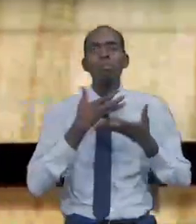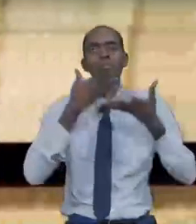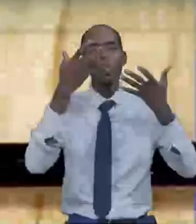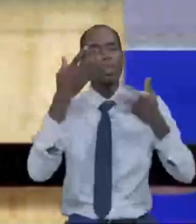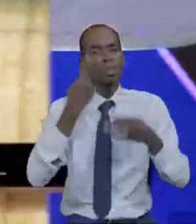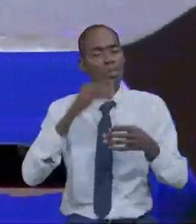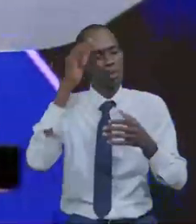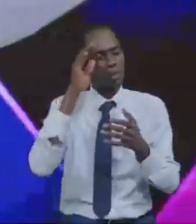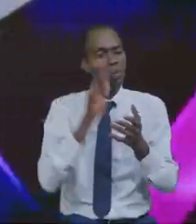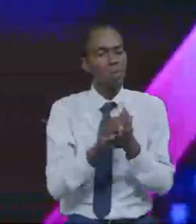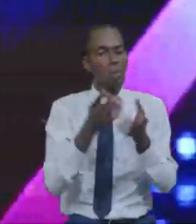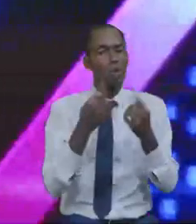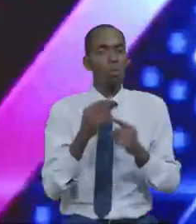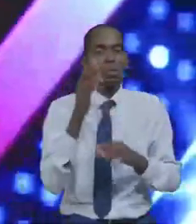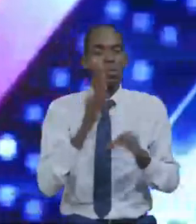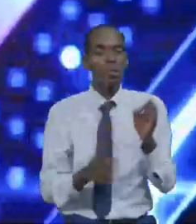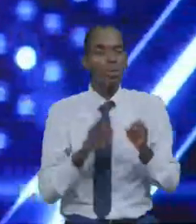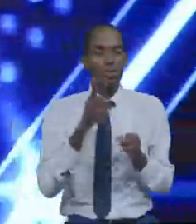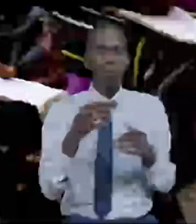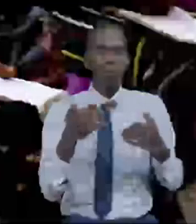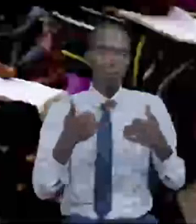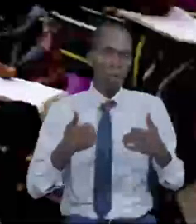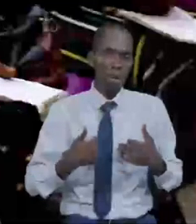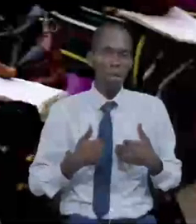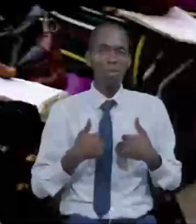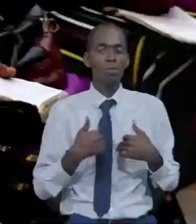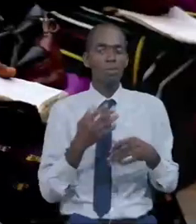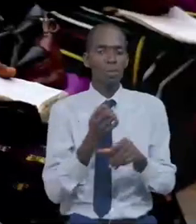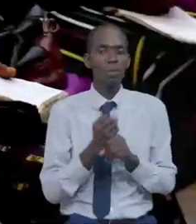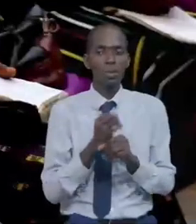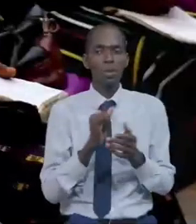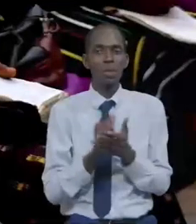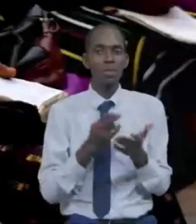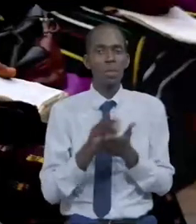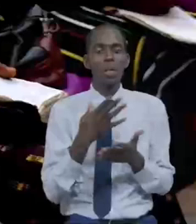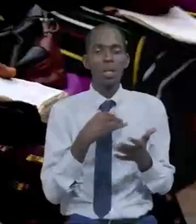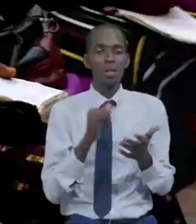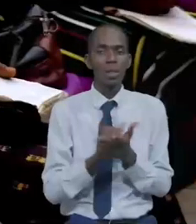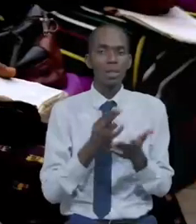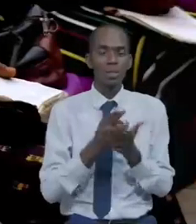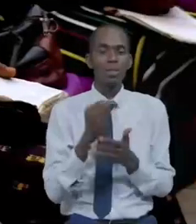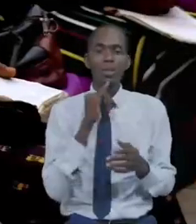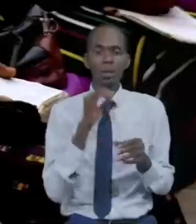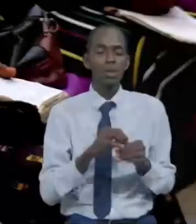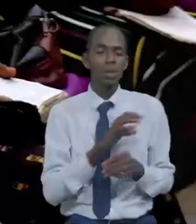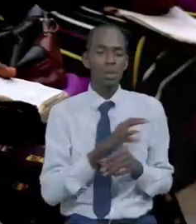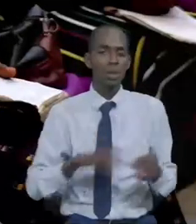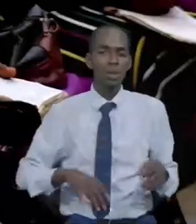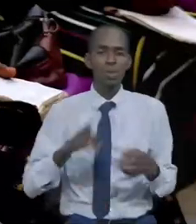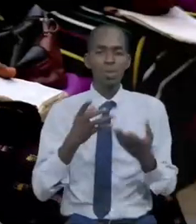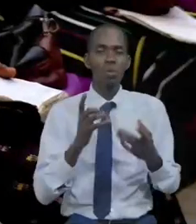l'époux vient. Si tu as reçu cette vérité et la vérité qui est en Christ, tu vas vouloir vivre